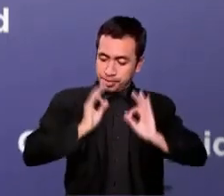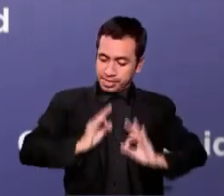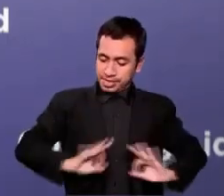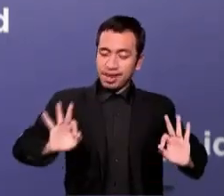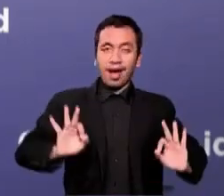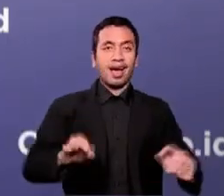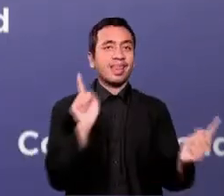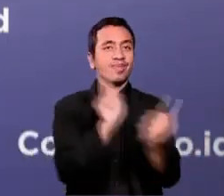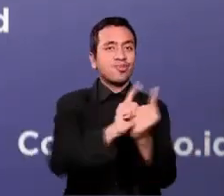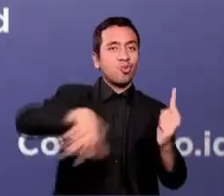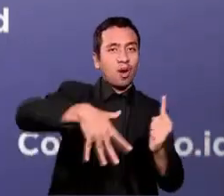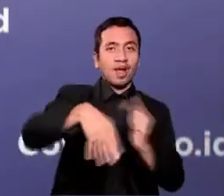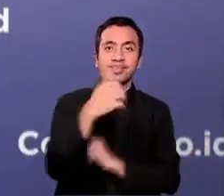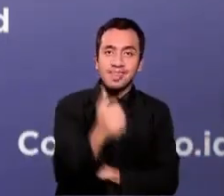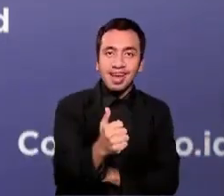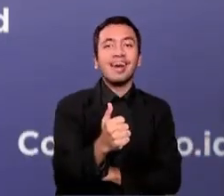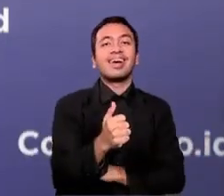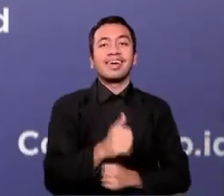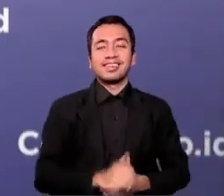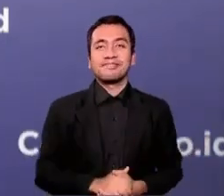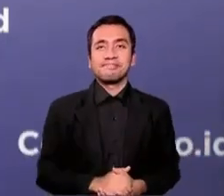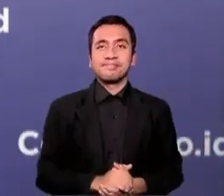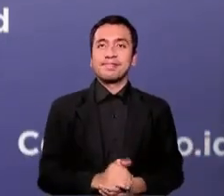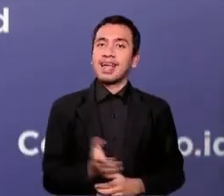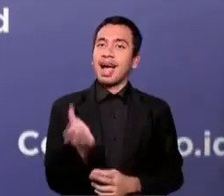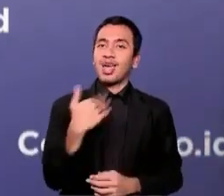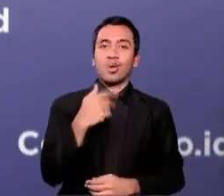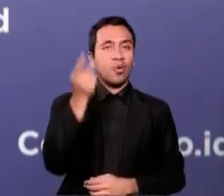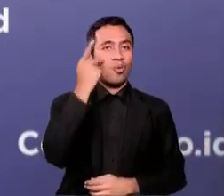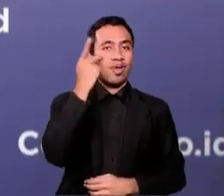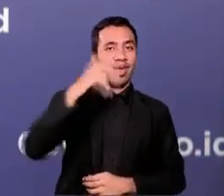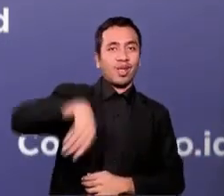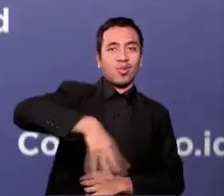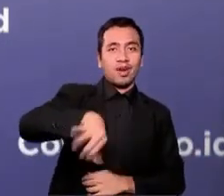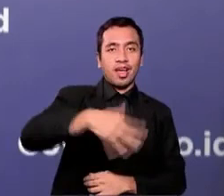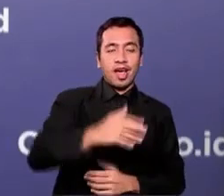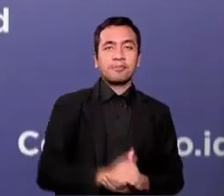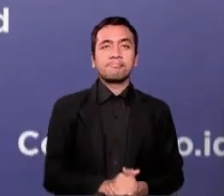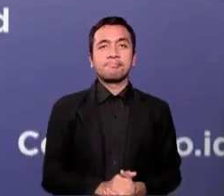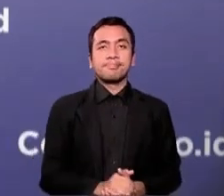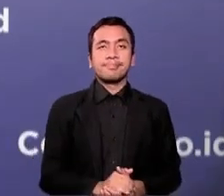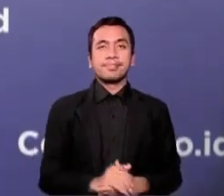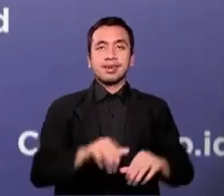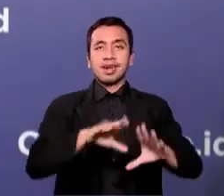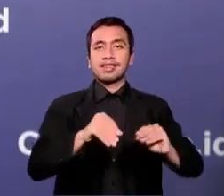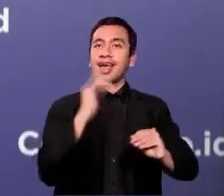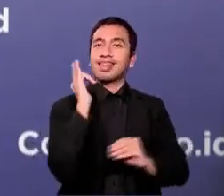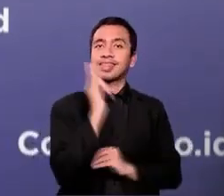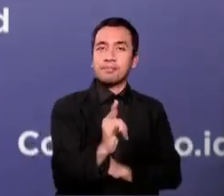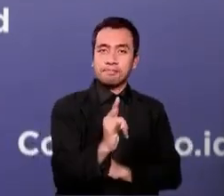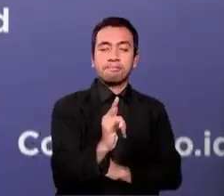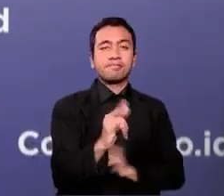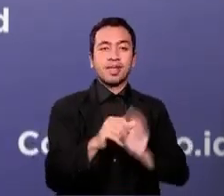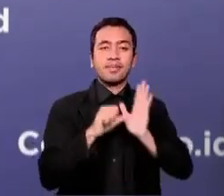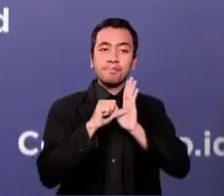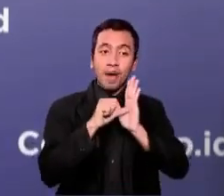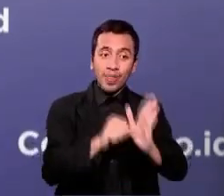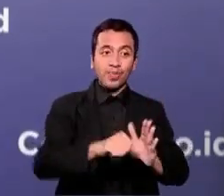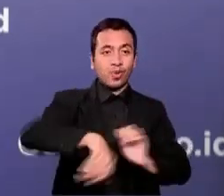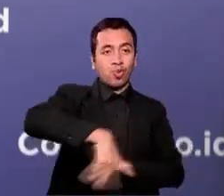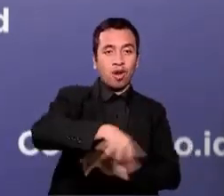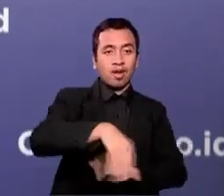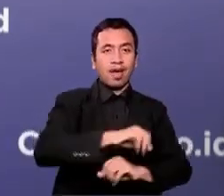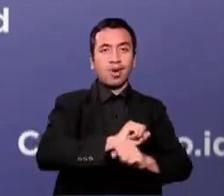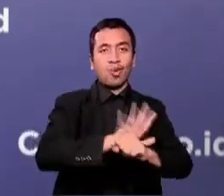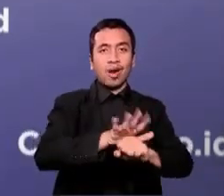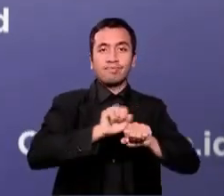rumah Hai jadilah pelindung keluarga anda tetap produktif dan tetap menjaga anggota keluarga aman dari konflik 19